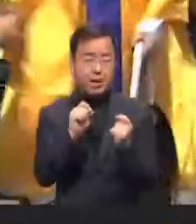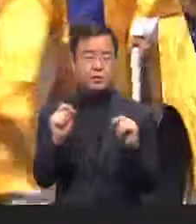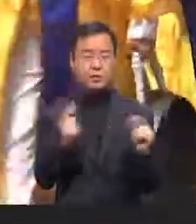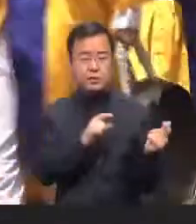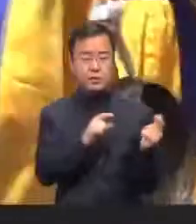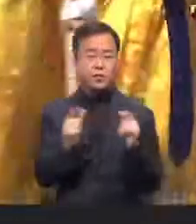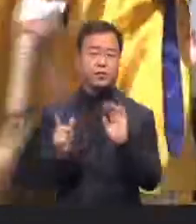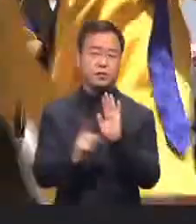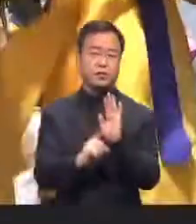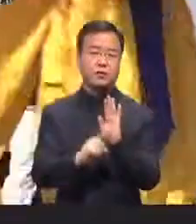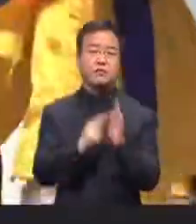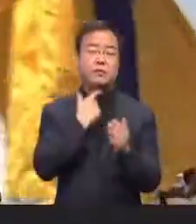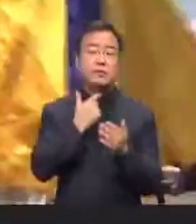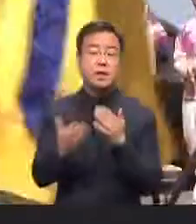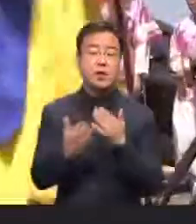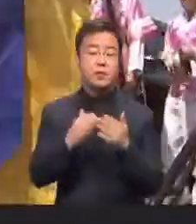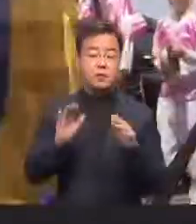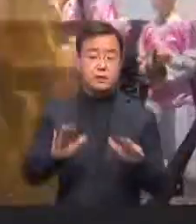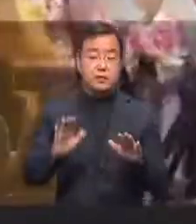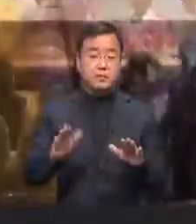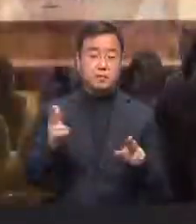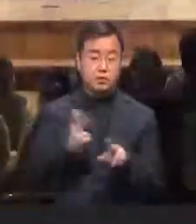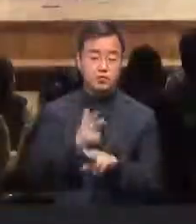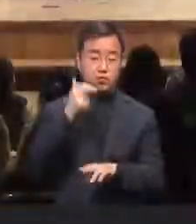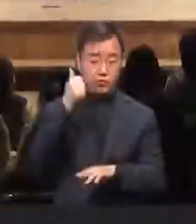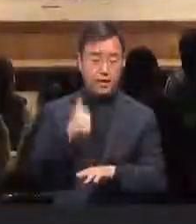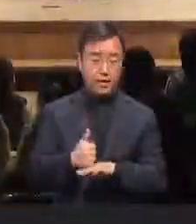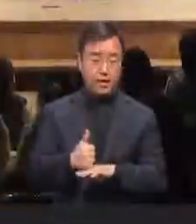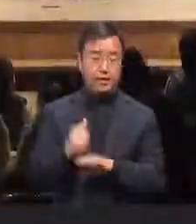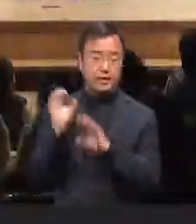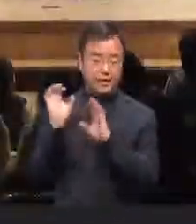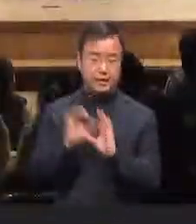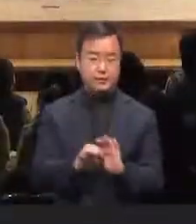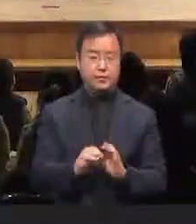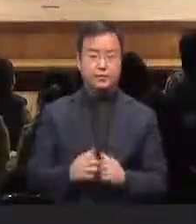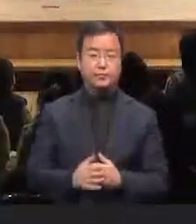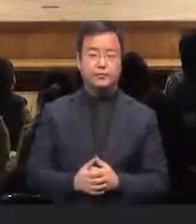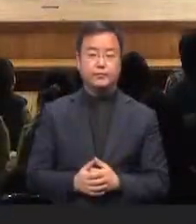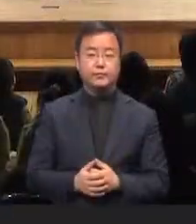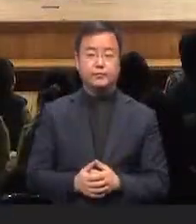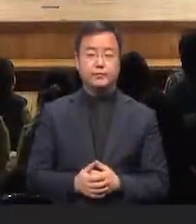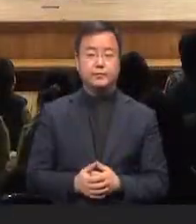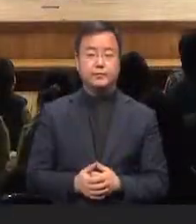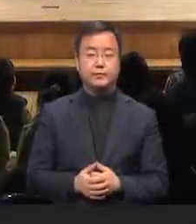전시와 체험은 오는 주말까지 계속됩니다. EBS 뉴스 이상미입니다.